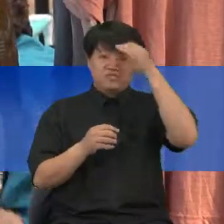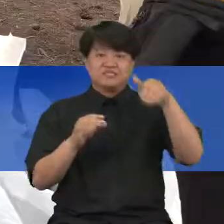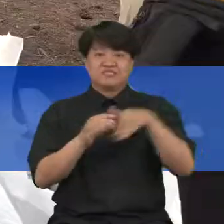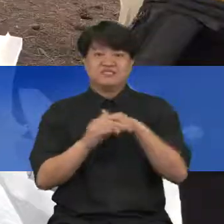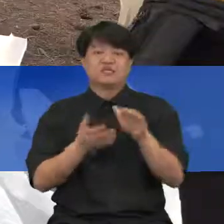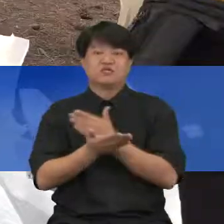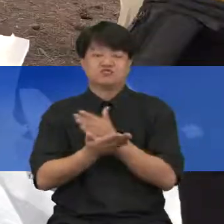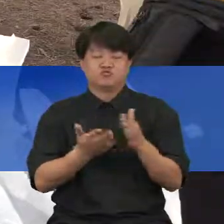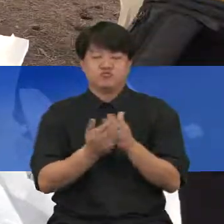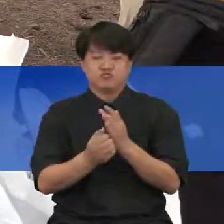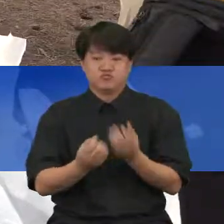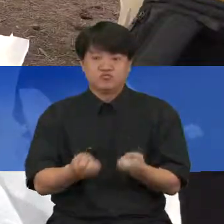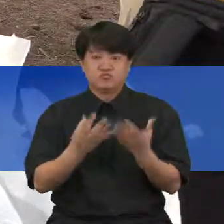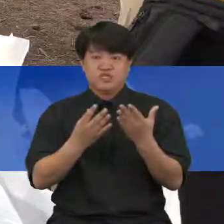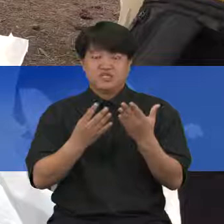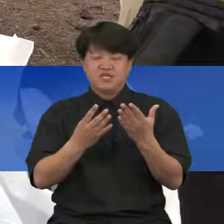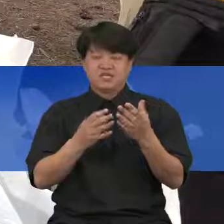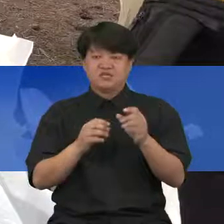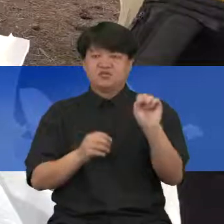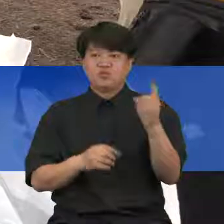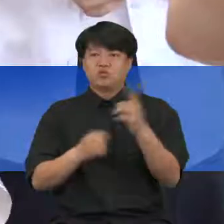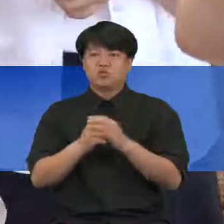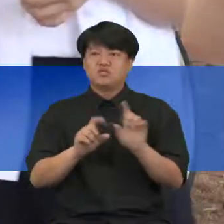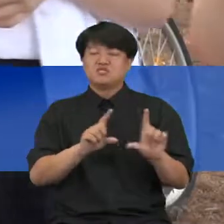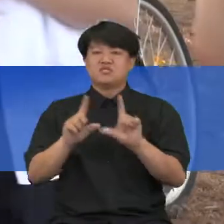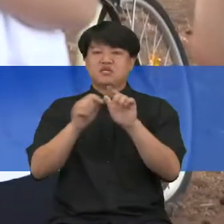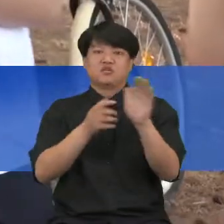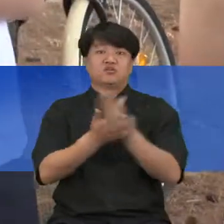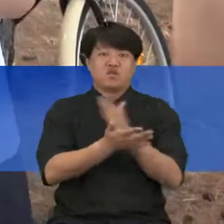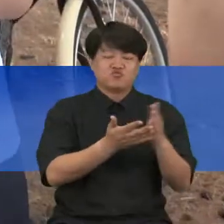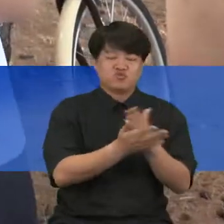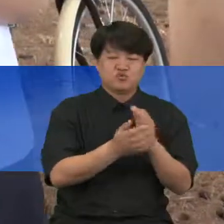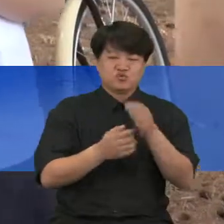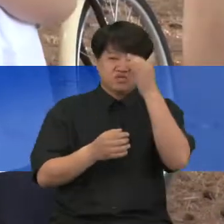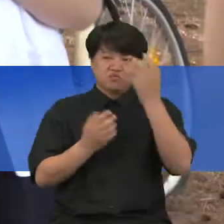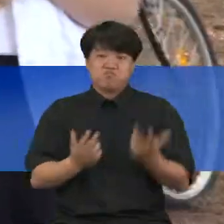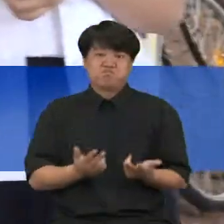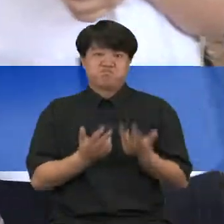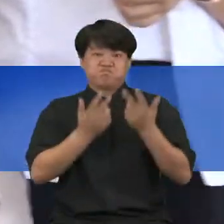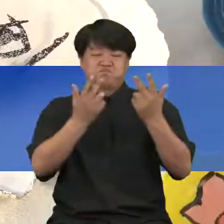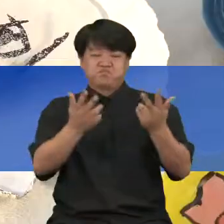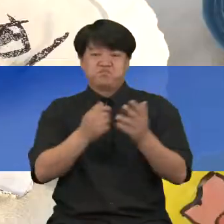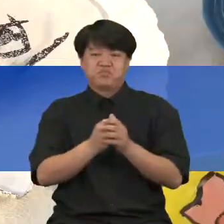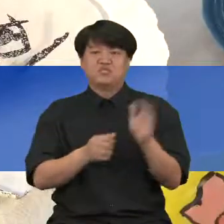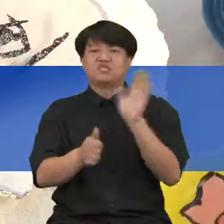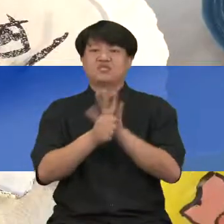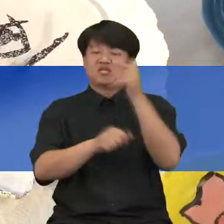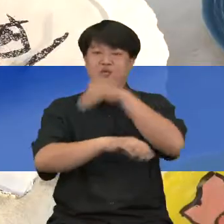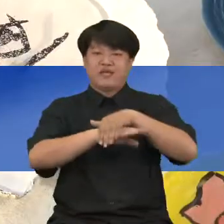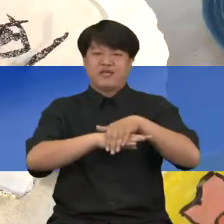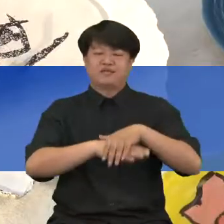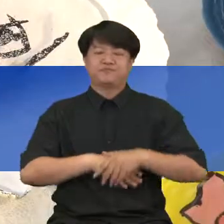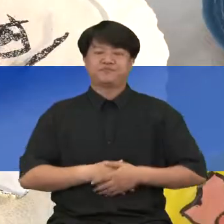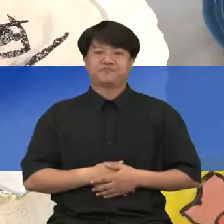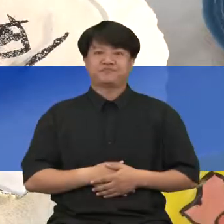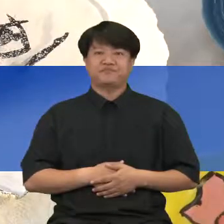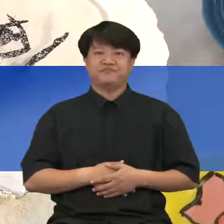나는 문화제 를 계기로 일상에서의 재능기부를 실천하도록 하고 자원 봉사 문화 확산에 기억할 계획입니다